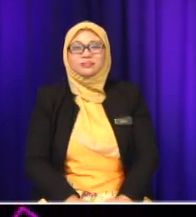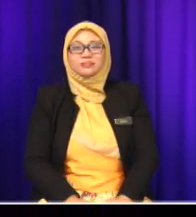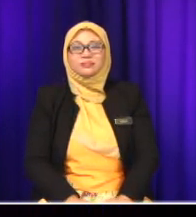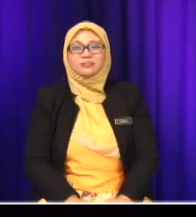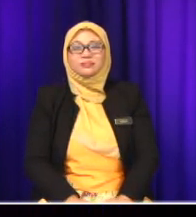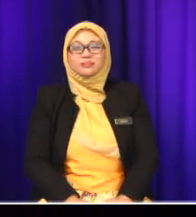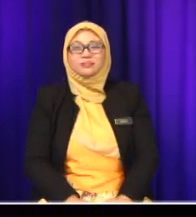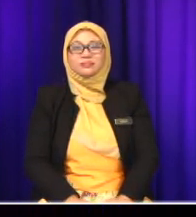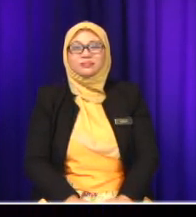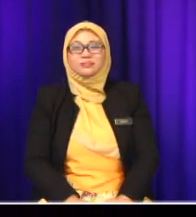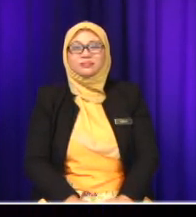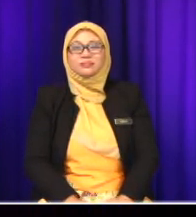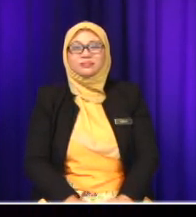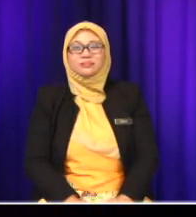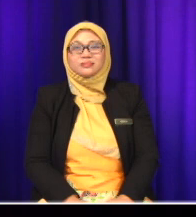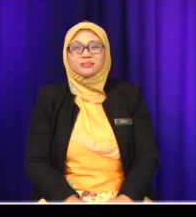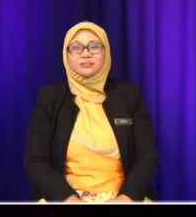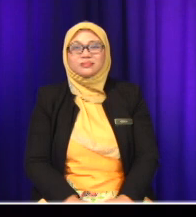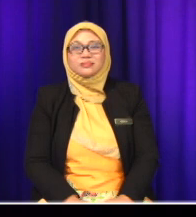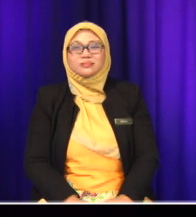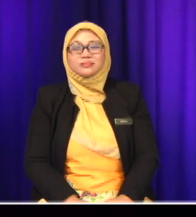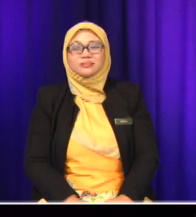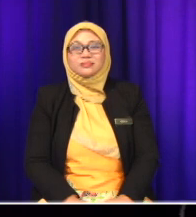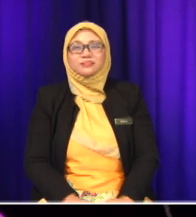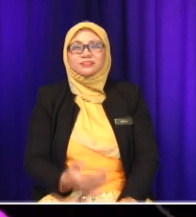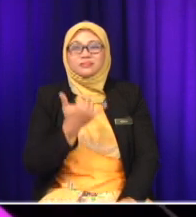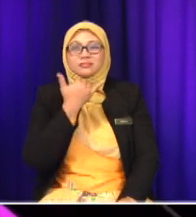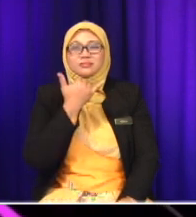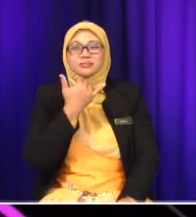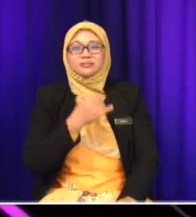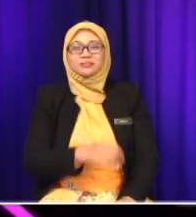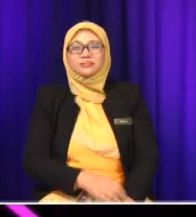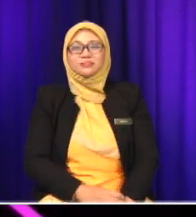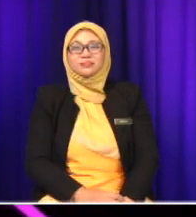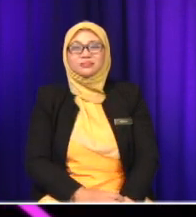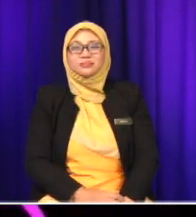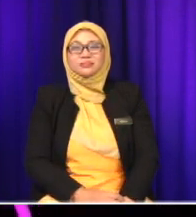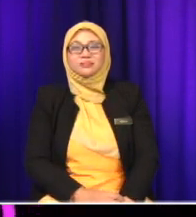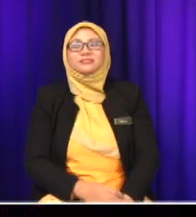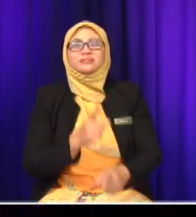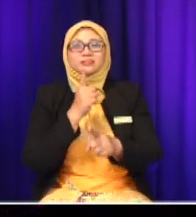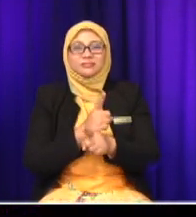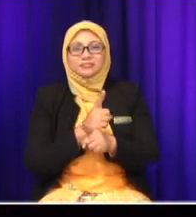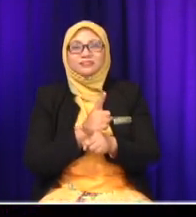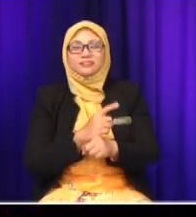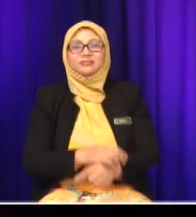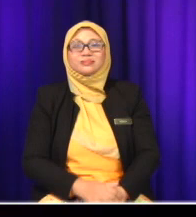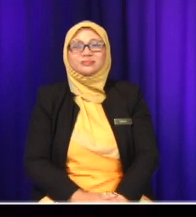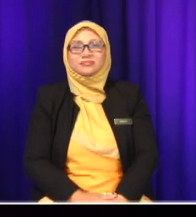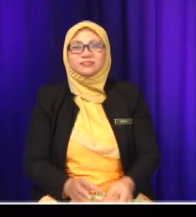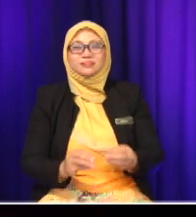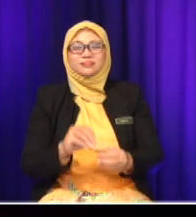enapan karbon pada injak ekzos sahaja salah oke salah Yang